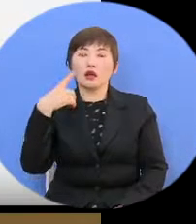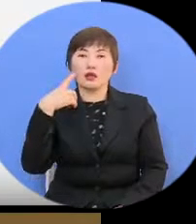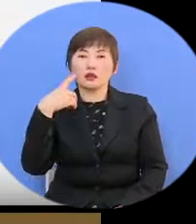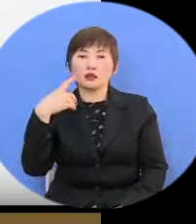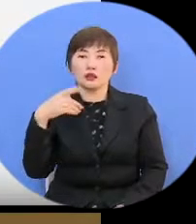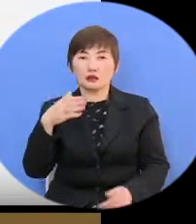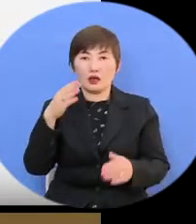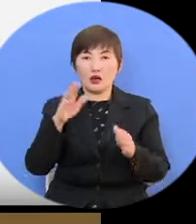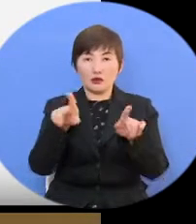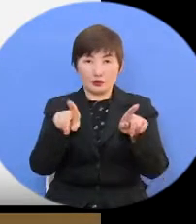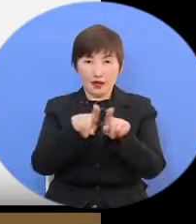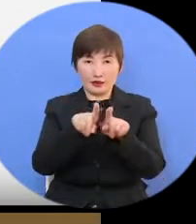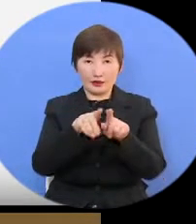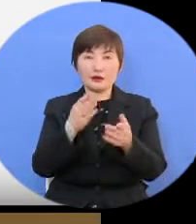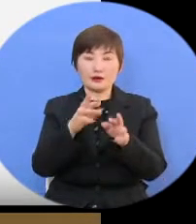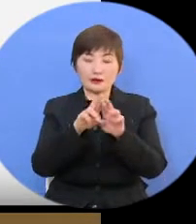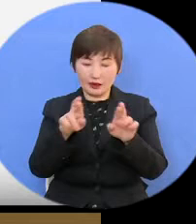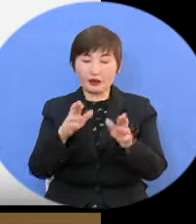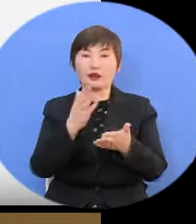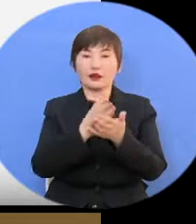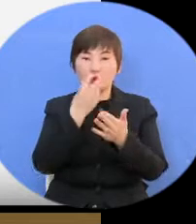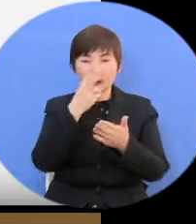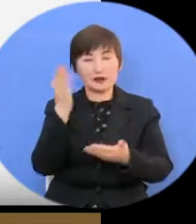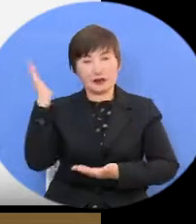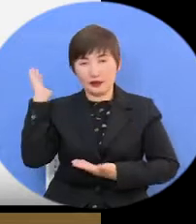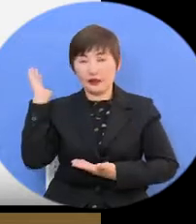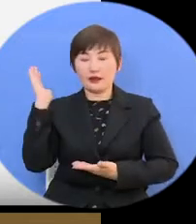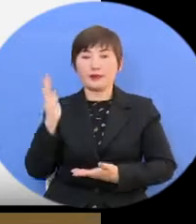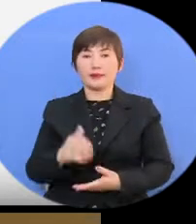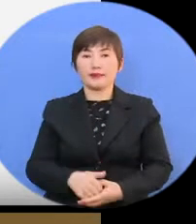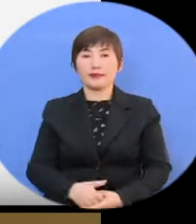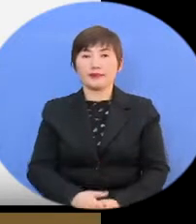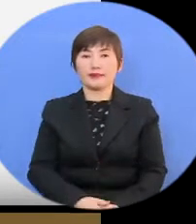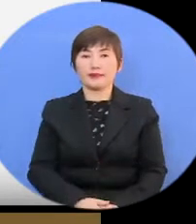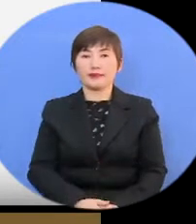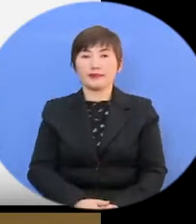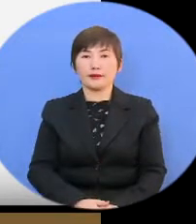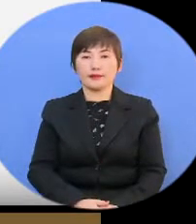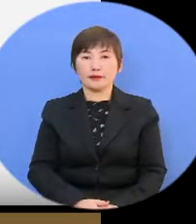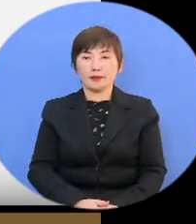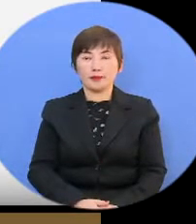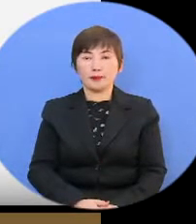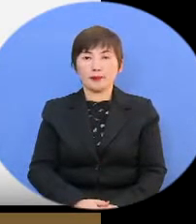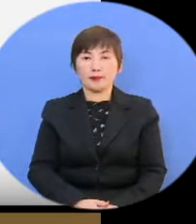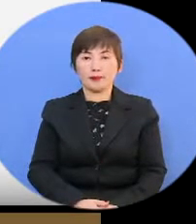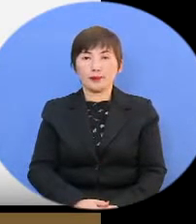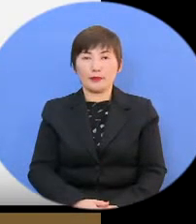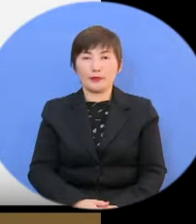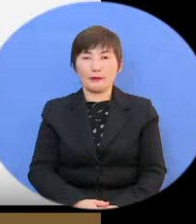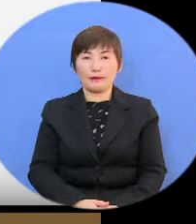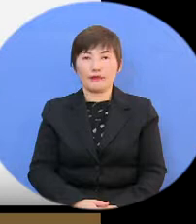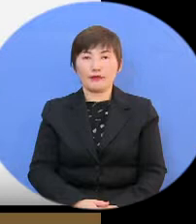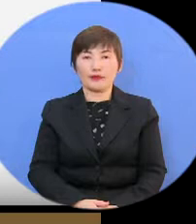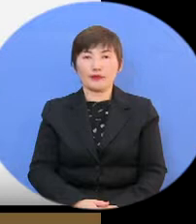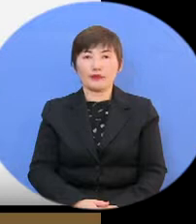бол 146-102, охидынх нь 148-135 гэж харагдаж байна. Эндээс харахад мөн